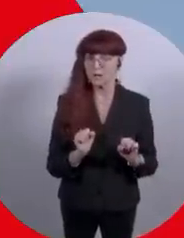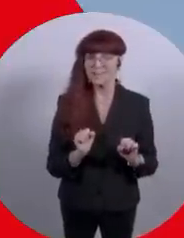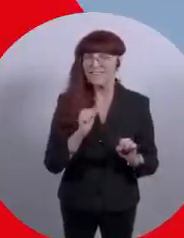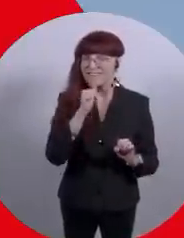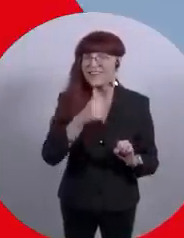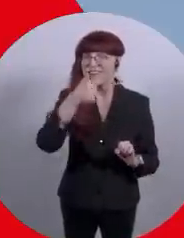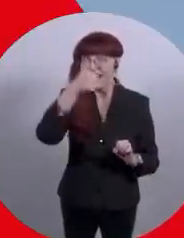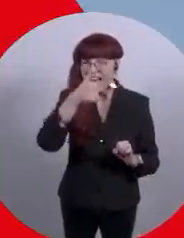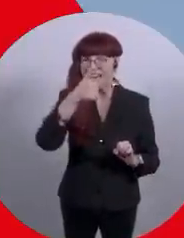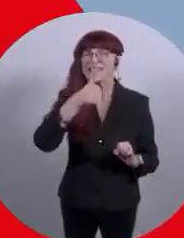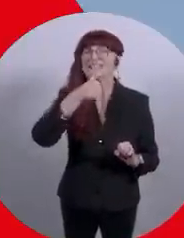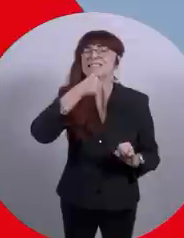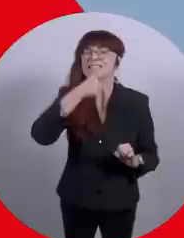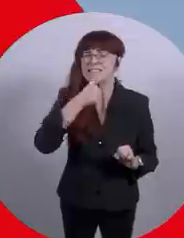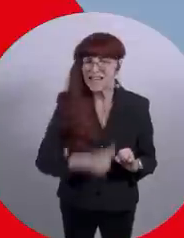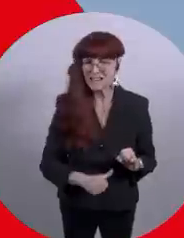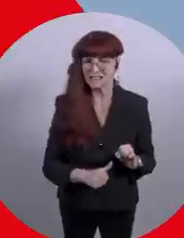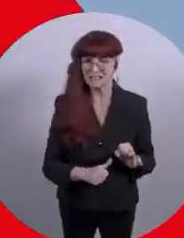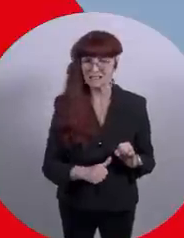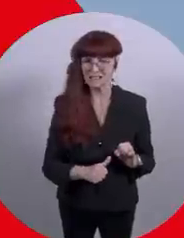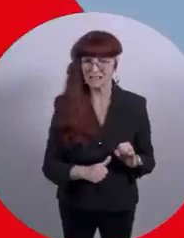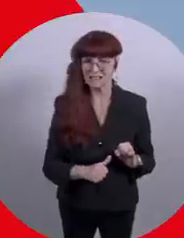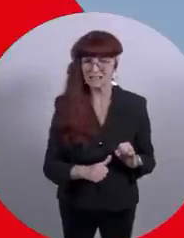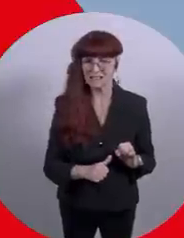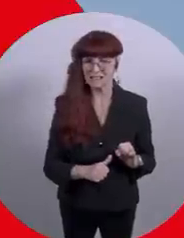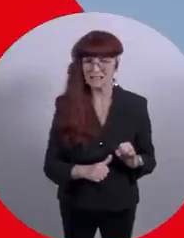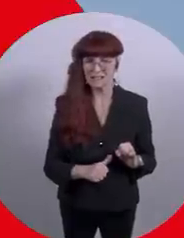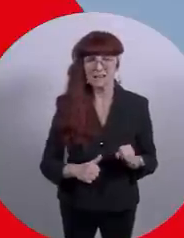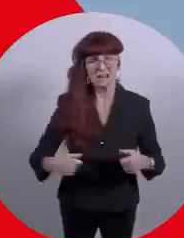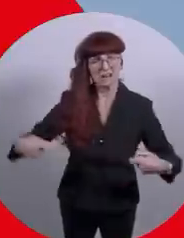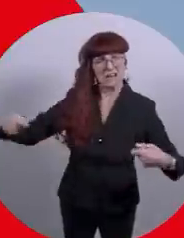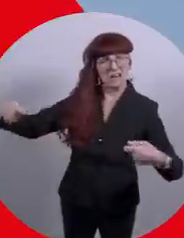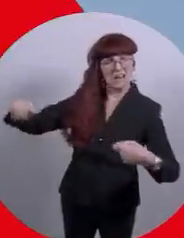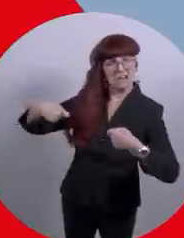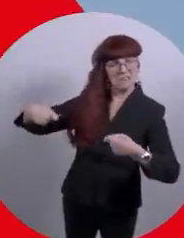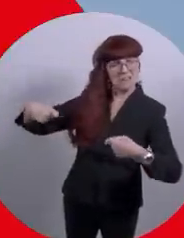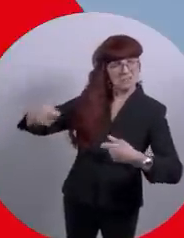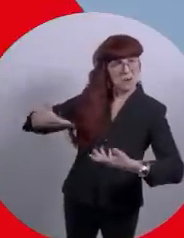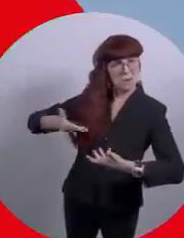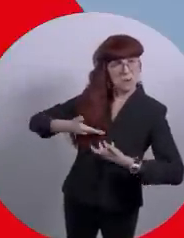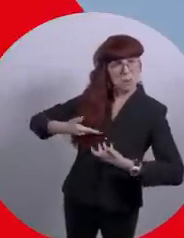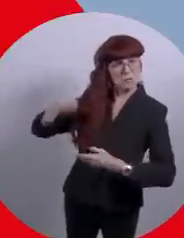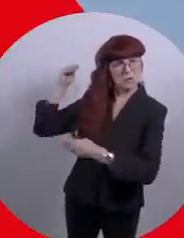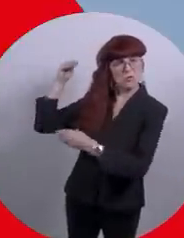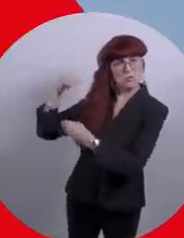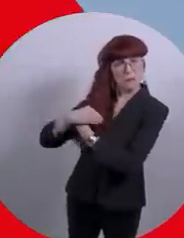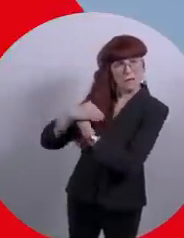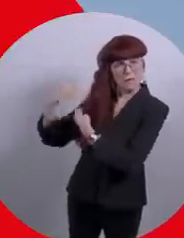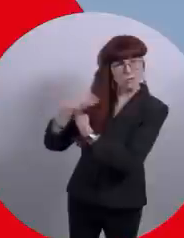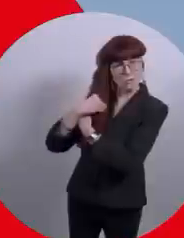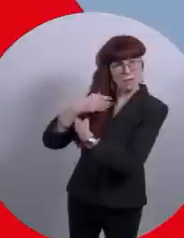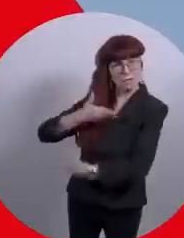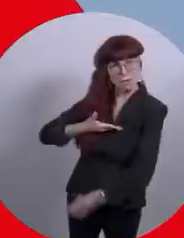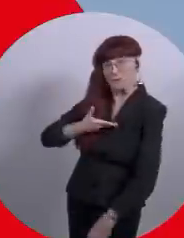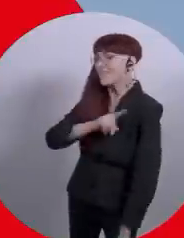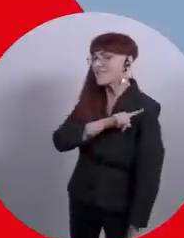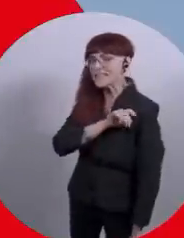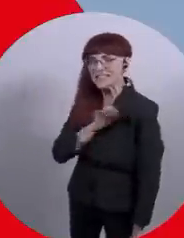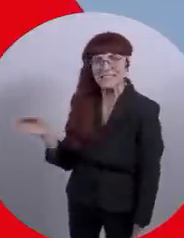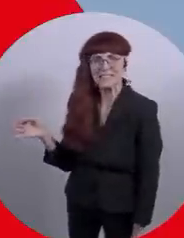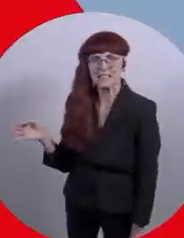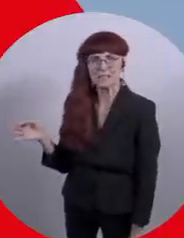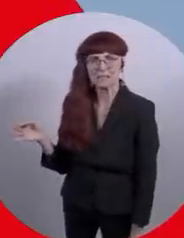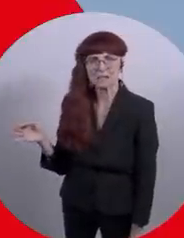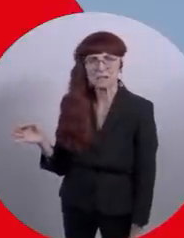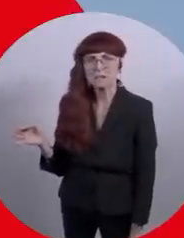einzigen sind von irgendwelchen Investoren oder von irgendjemand als Spende bekommt es ist